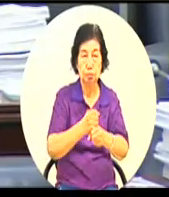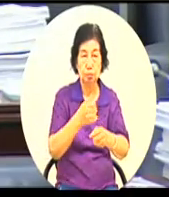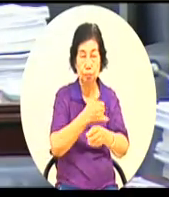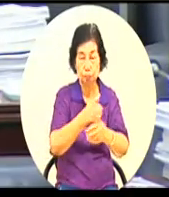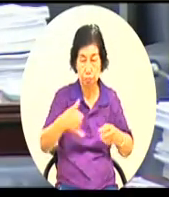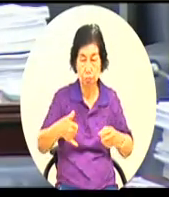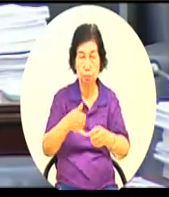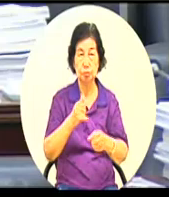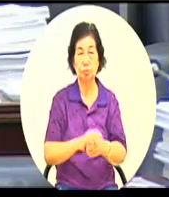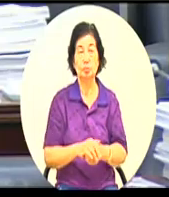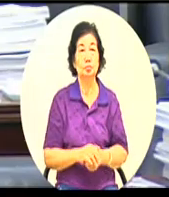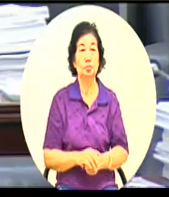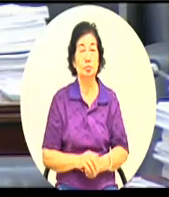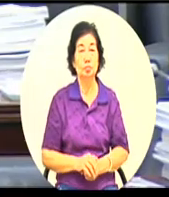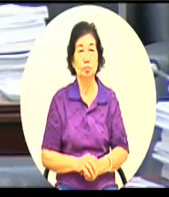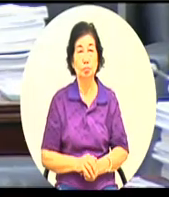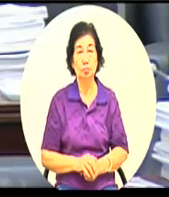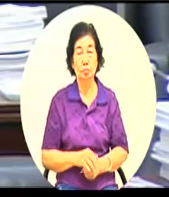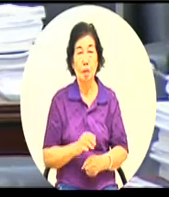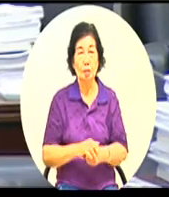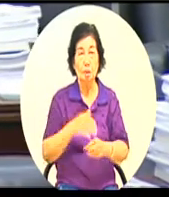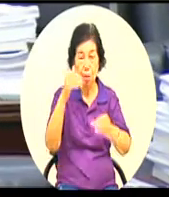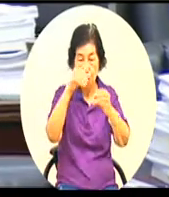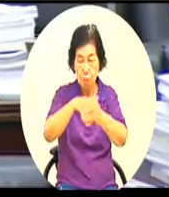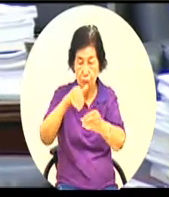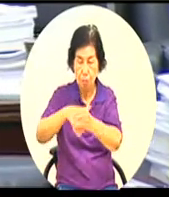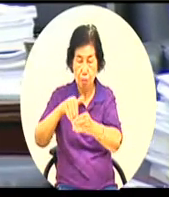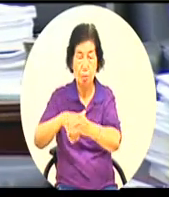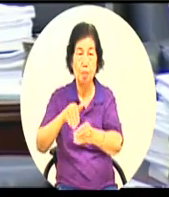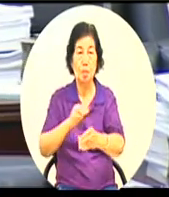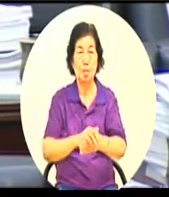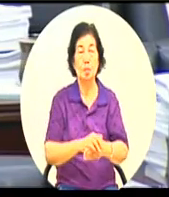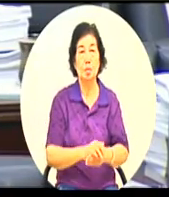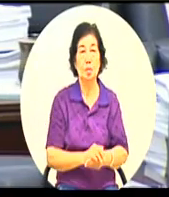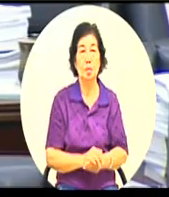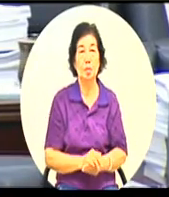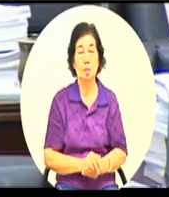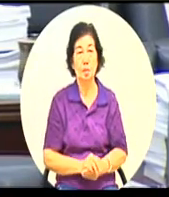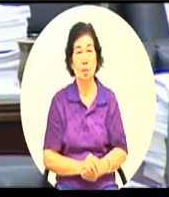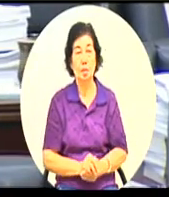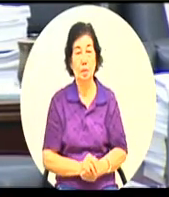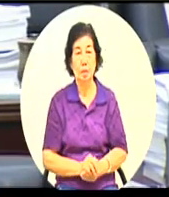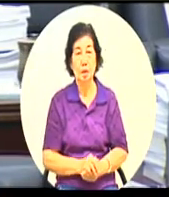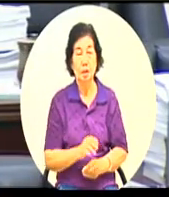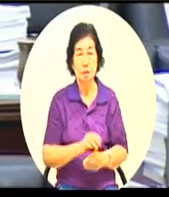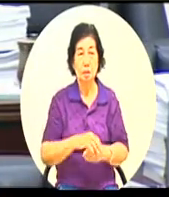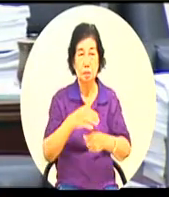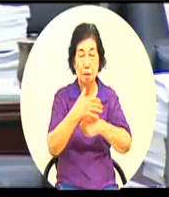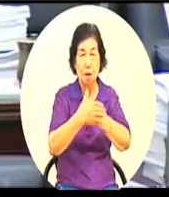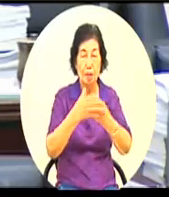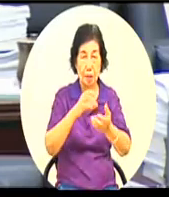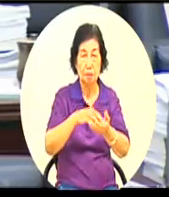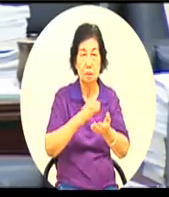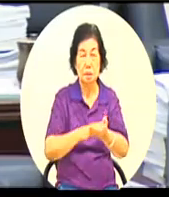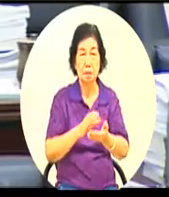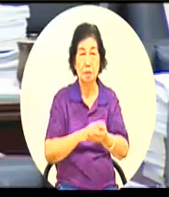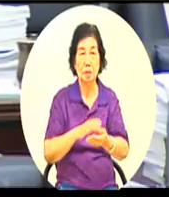来投票啦！你 你保证金绝对没收的。